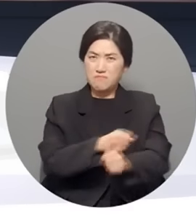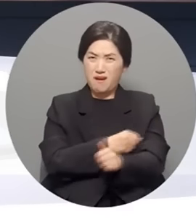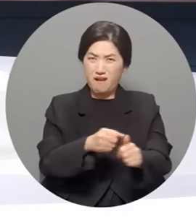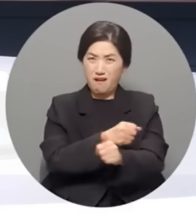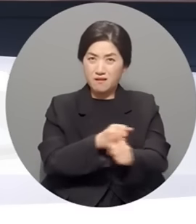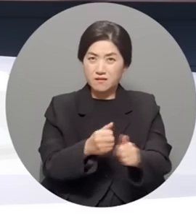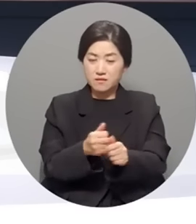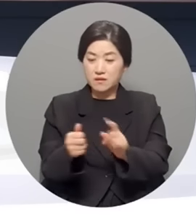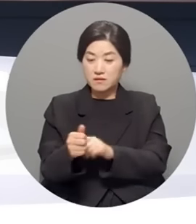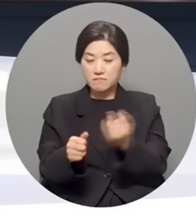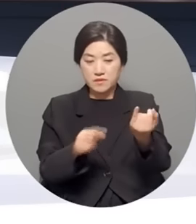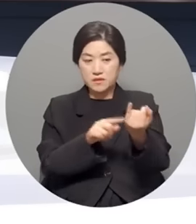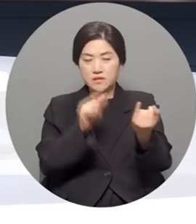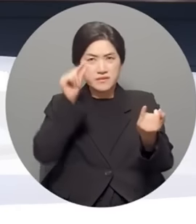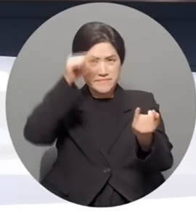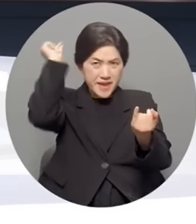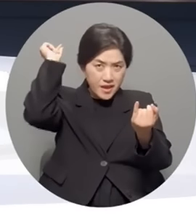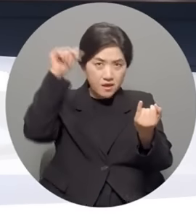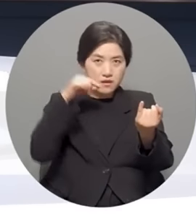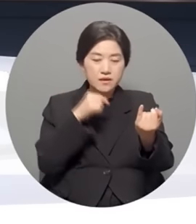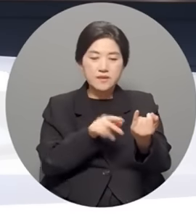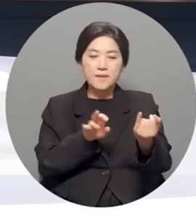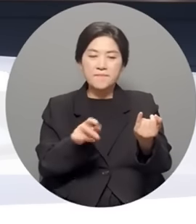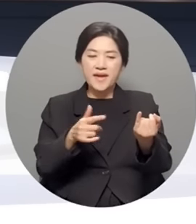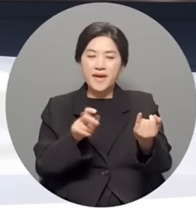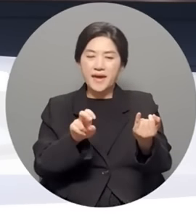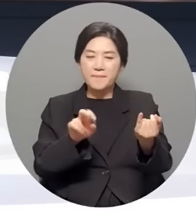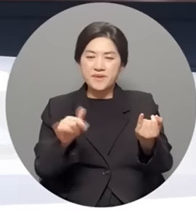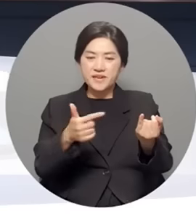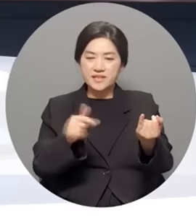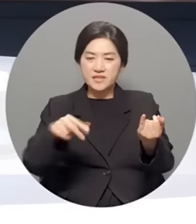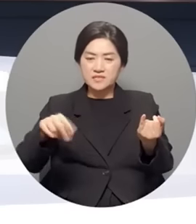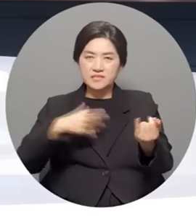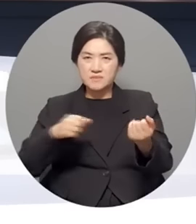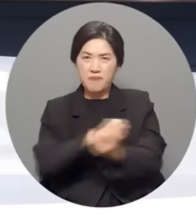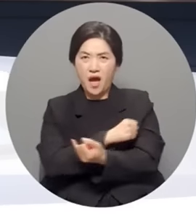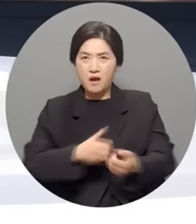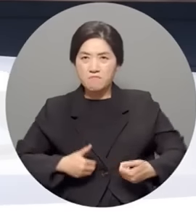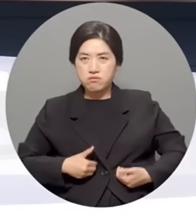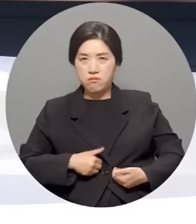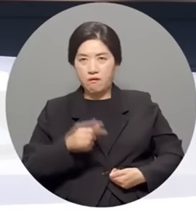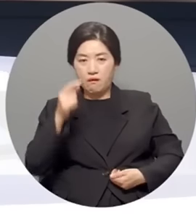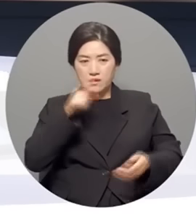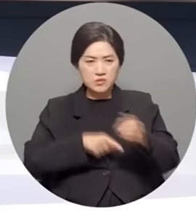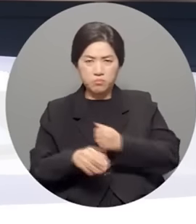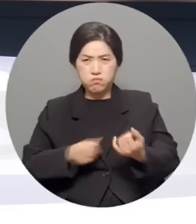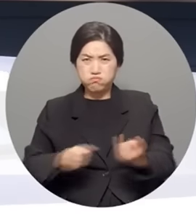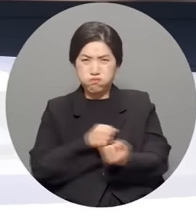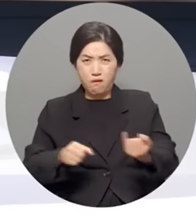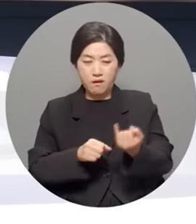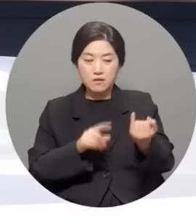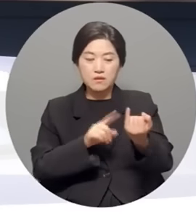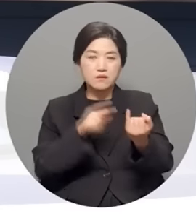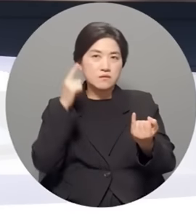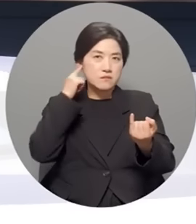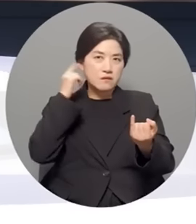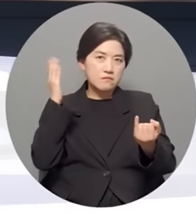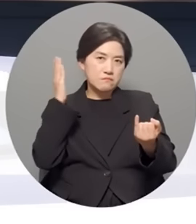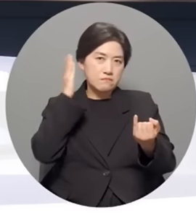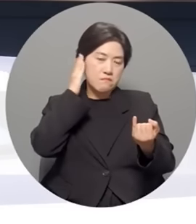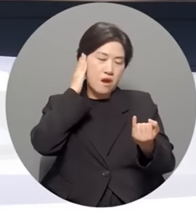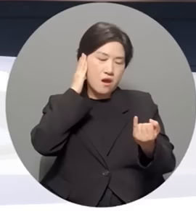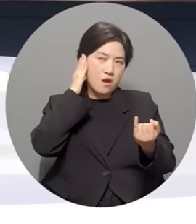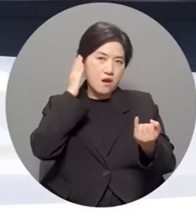남성은 짧은 머리의 직원에게 페미니스트는 맞아야 한다면서 무차별 폭행을 했고 피해자는 한쪽 청력을